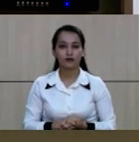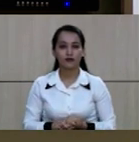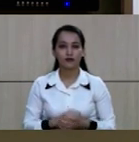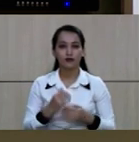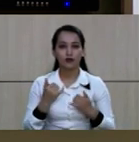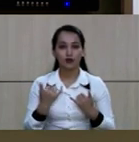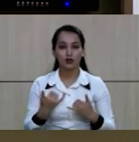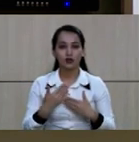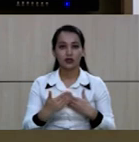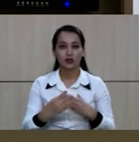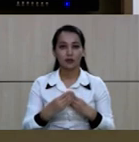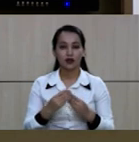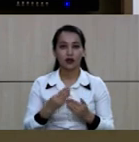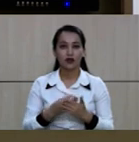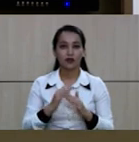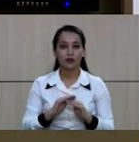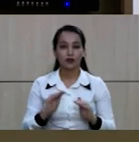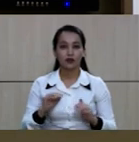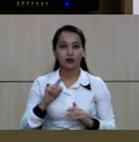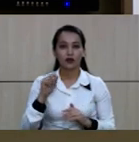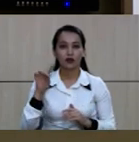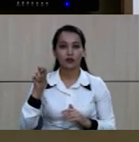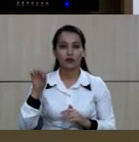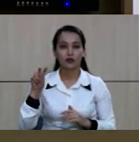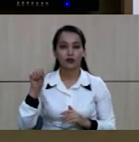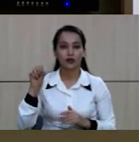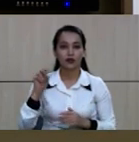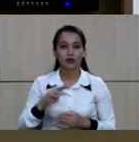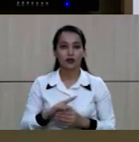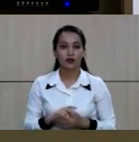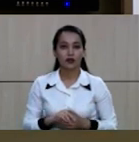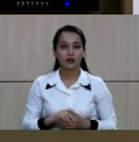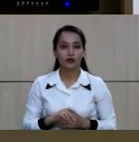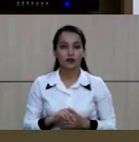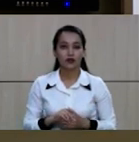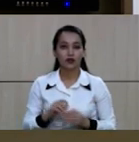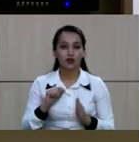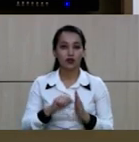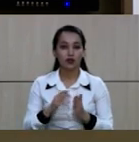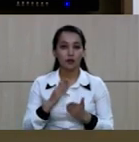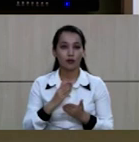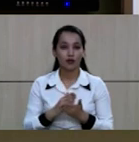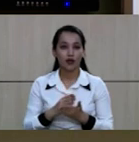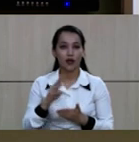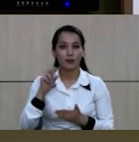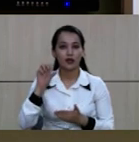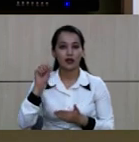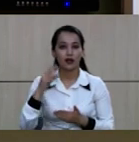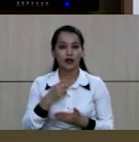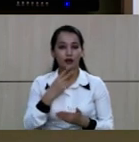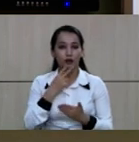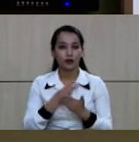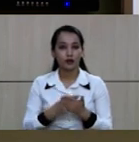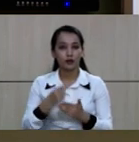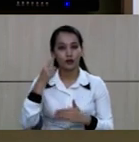Демак, ҳозир сиз билан азиз ўқувчилар, Зарбул масалда келган баъзи бир масалларни ва уларнинг маънолари кўриб чиқишга ҳаракат